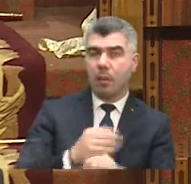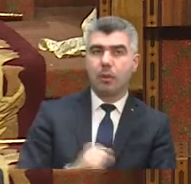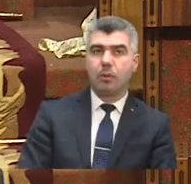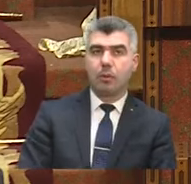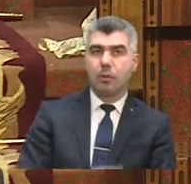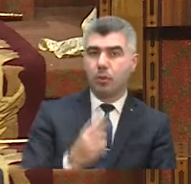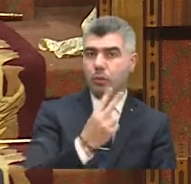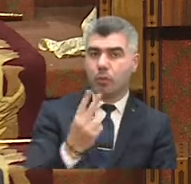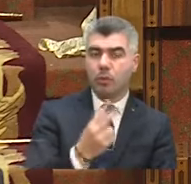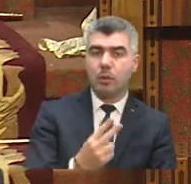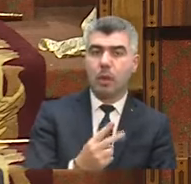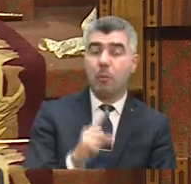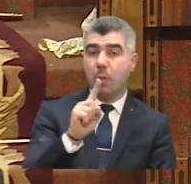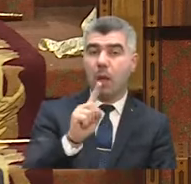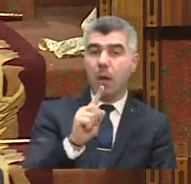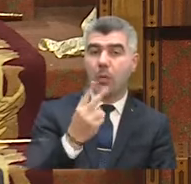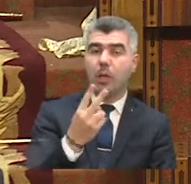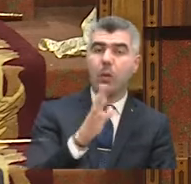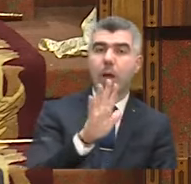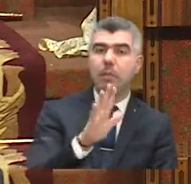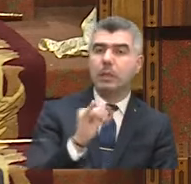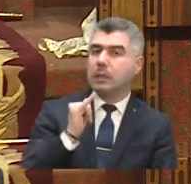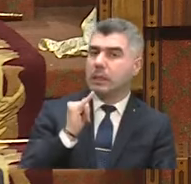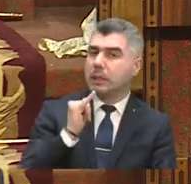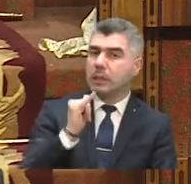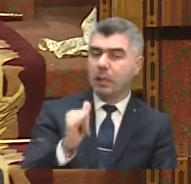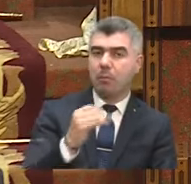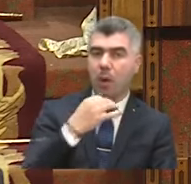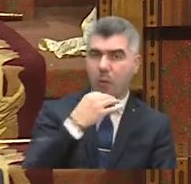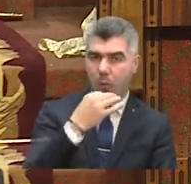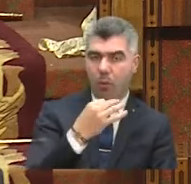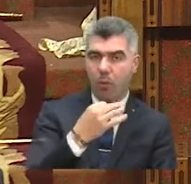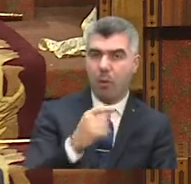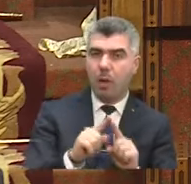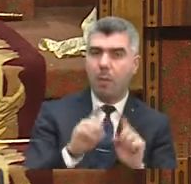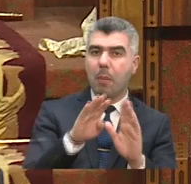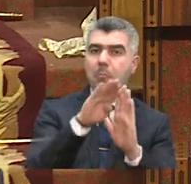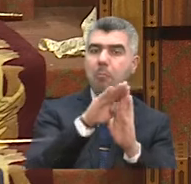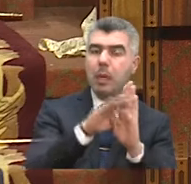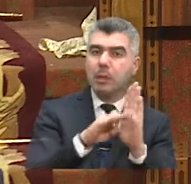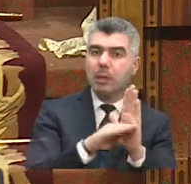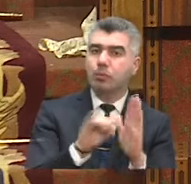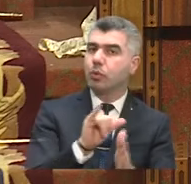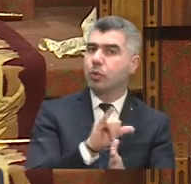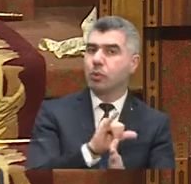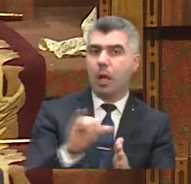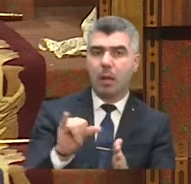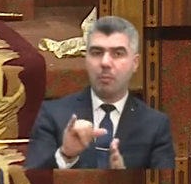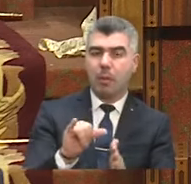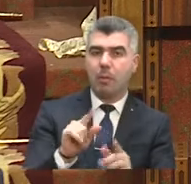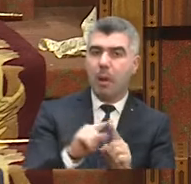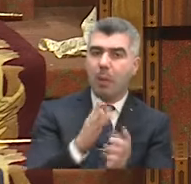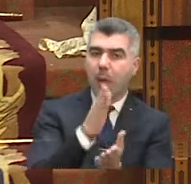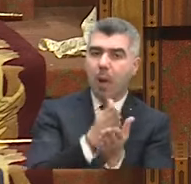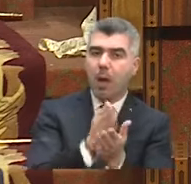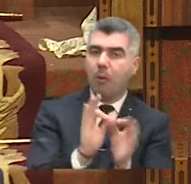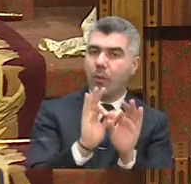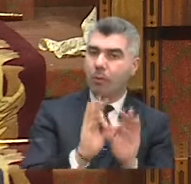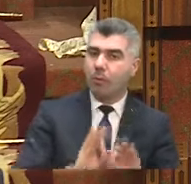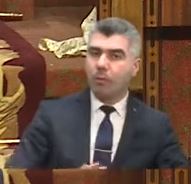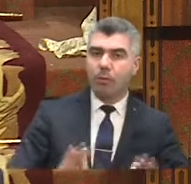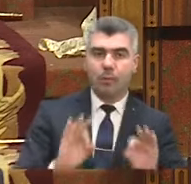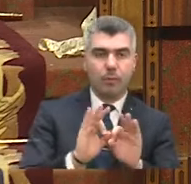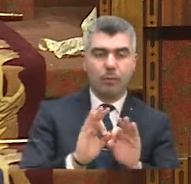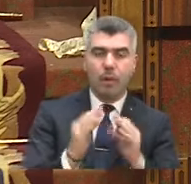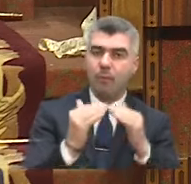رئيس مادة 152 كل مرة كنقولوا أبدي هذا الشيء اللي كيدير المكتب غير معقول وغير معقول وغير معقول لا